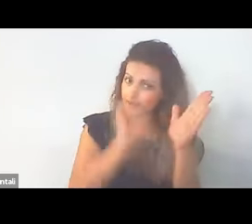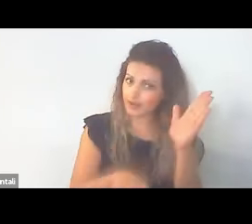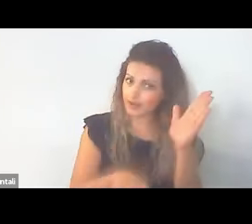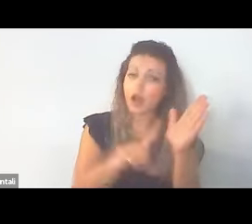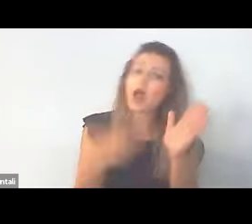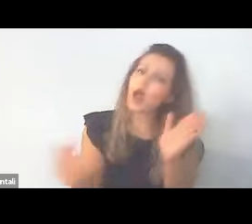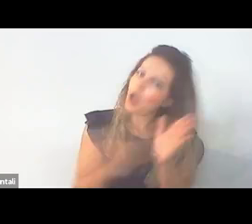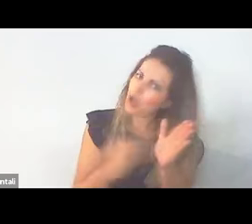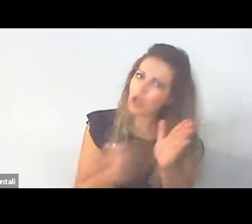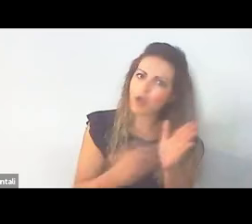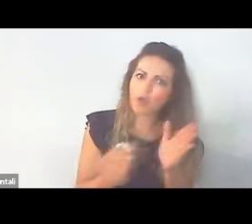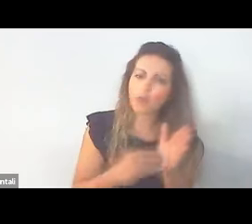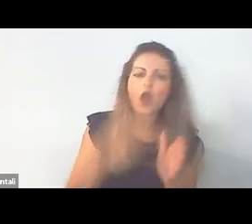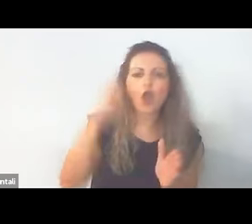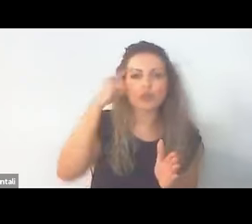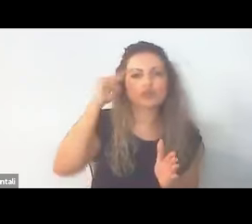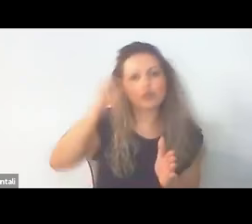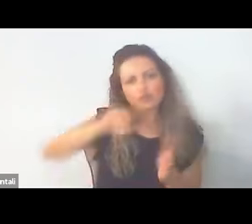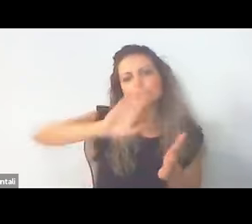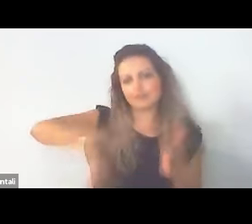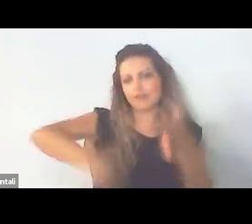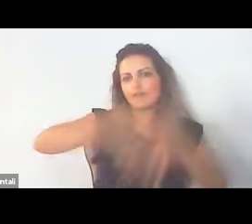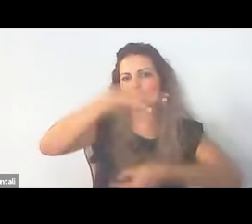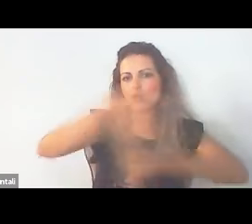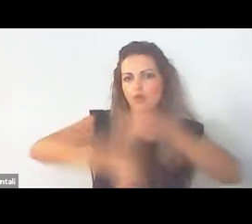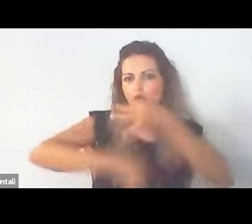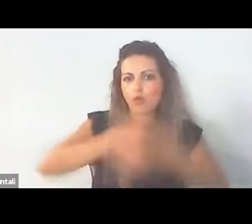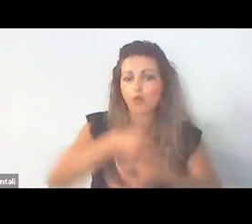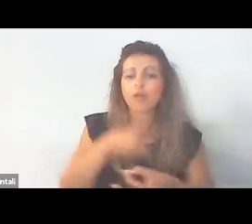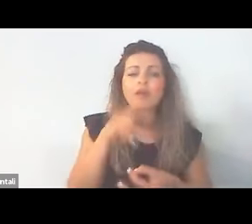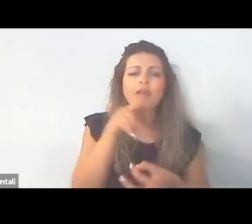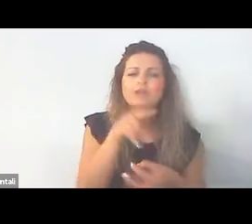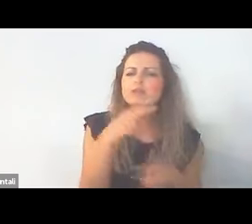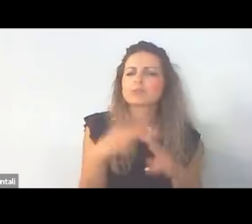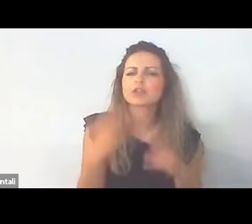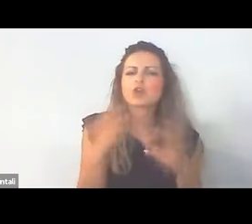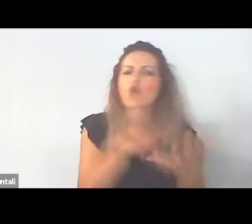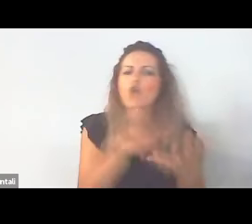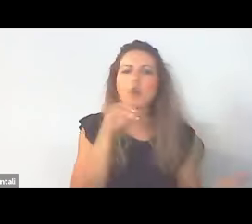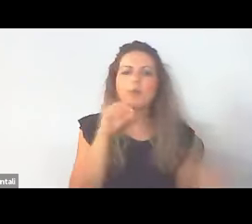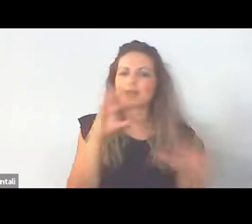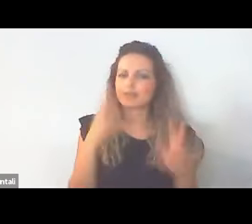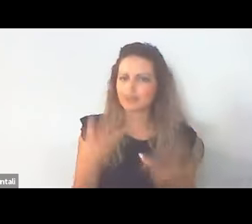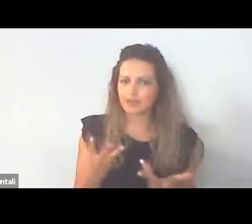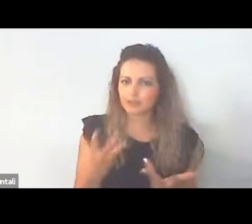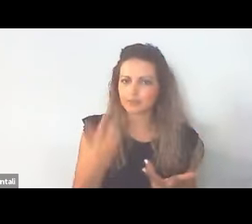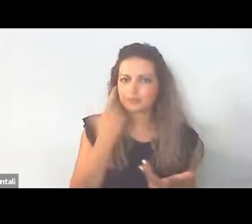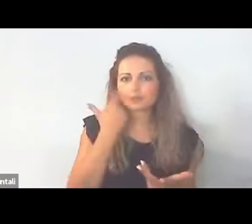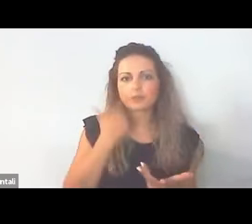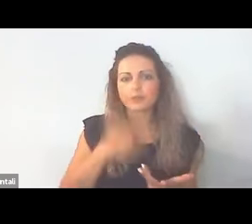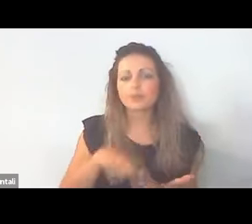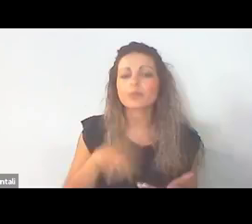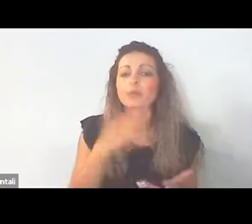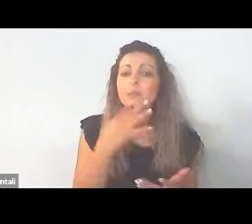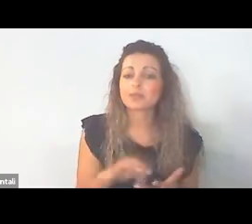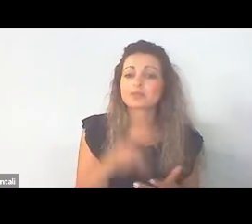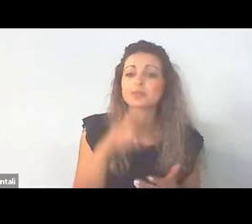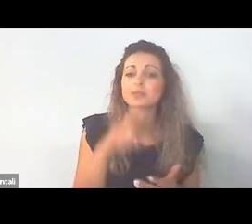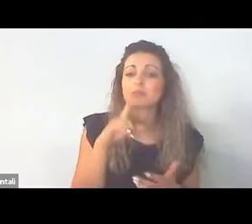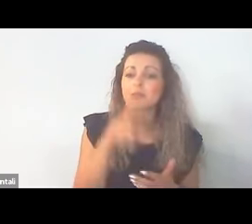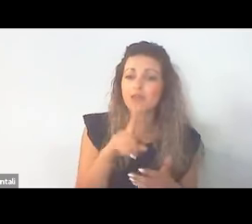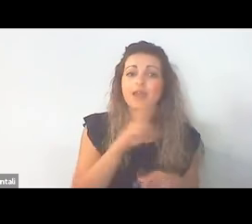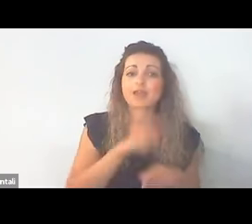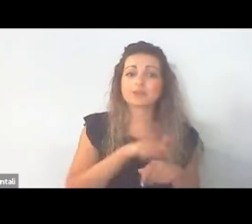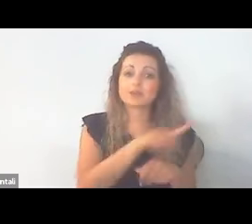θα ήθελα να κλείσω, αυτό το οποίο έχει νόημα να λάβει καμιά ως μήνυμα από μια τέτοια ιστορική νίκη